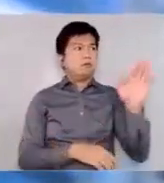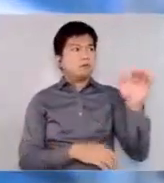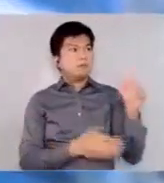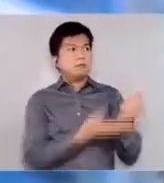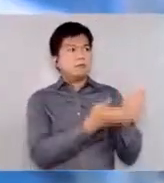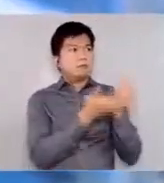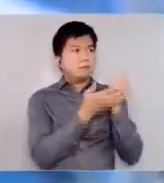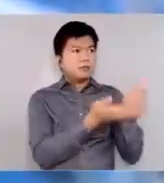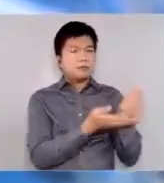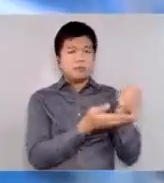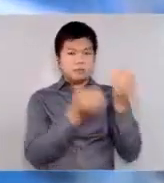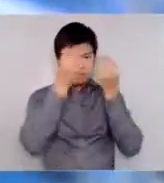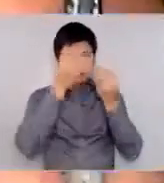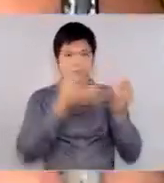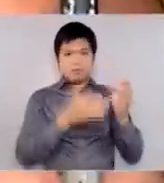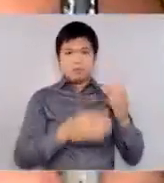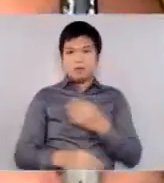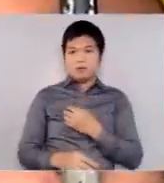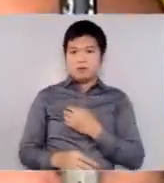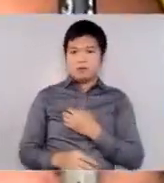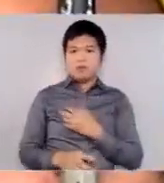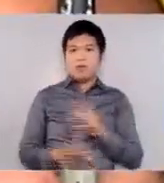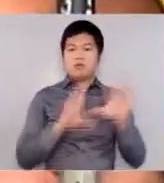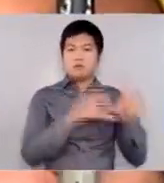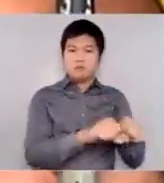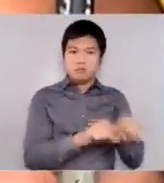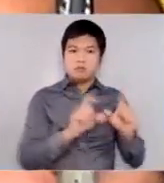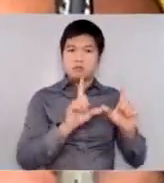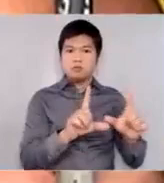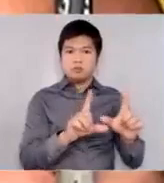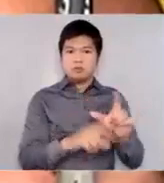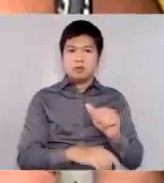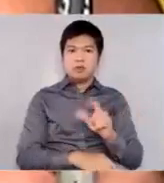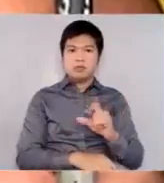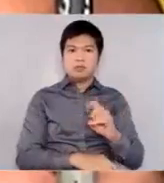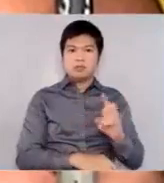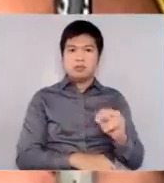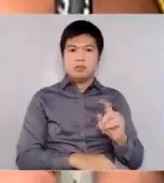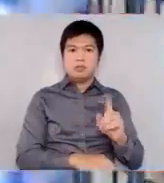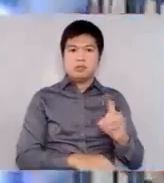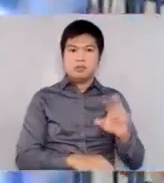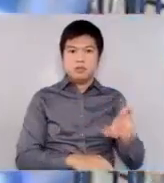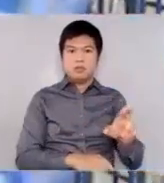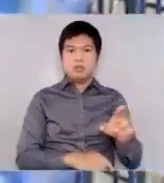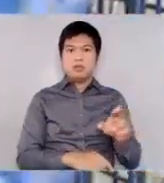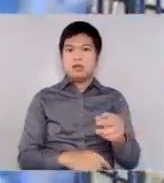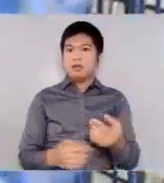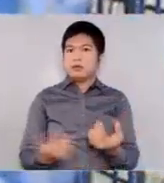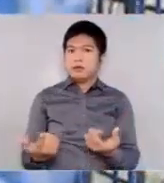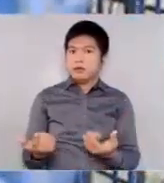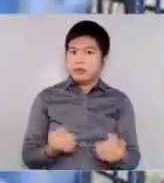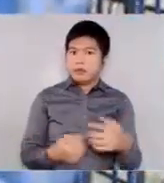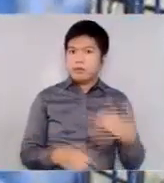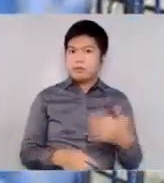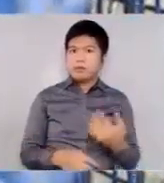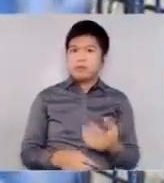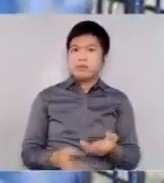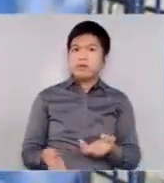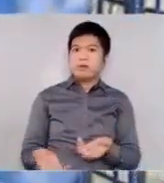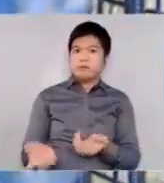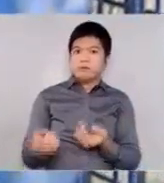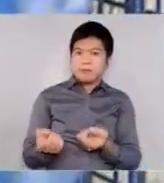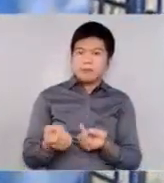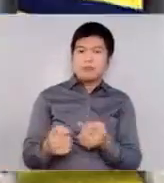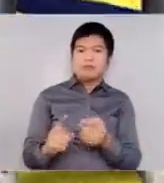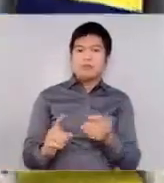na kinilalang si Alexander Yu Jr. Ayon sa PNP, modus ni Yu na mag-alok ng trabaho at silawin sa pera ang mga menor de edad sa